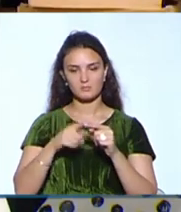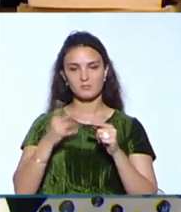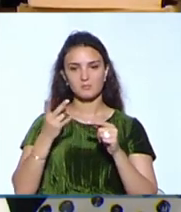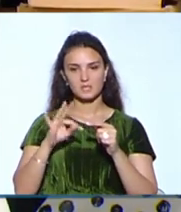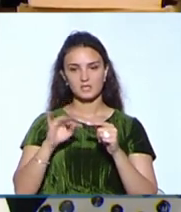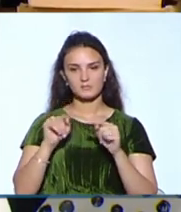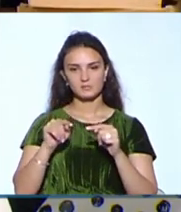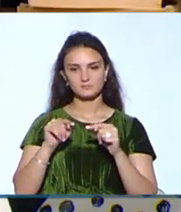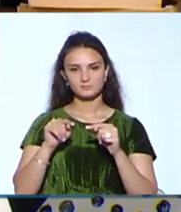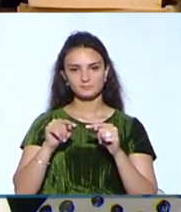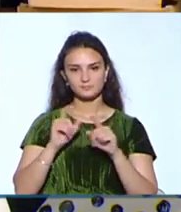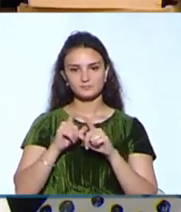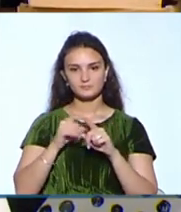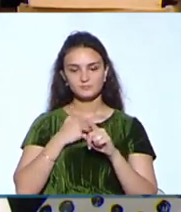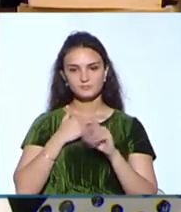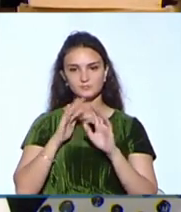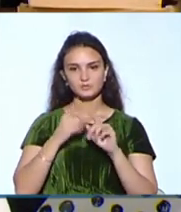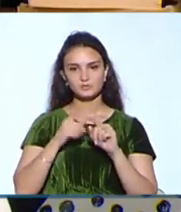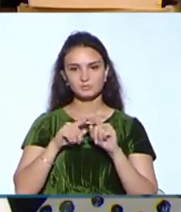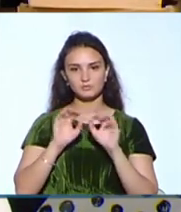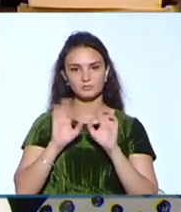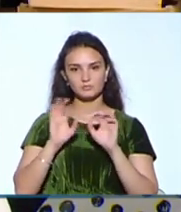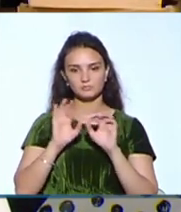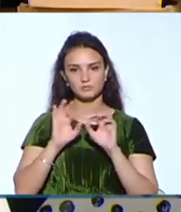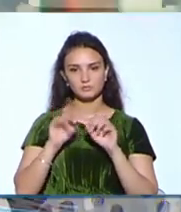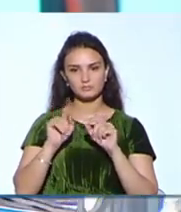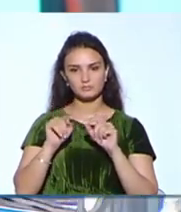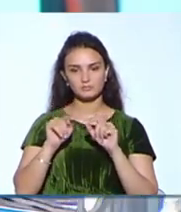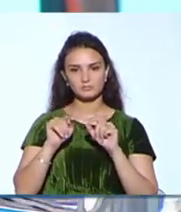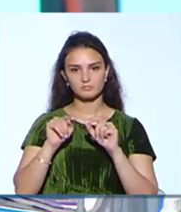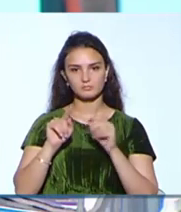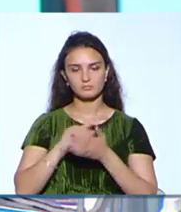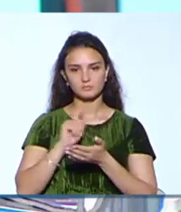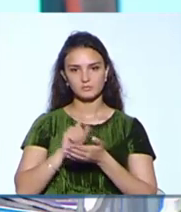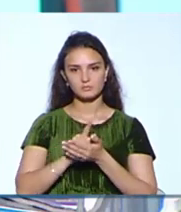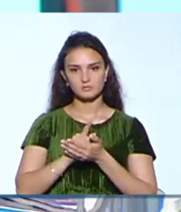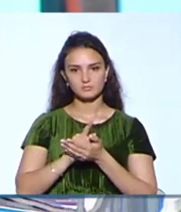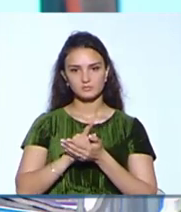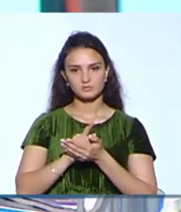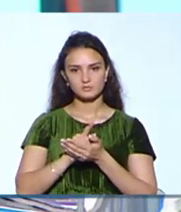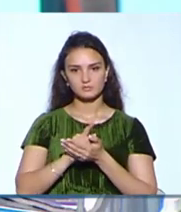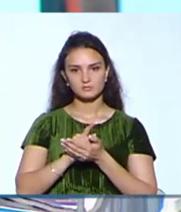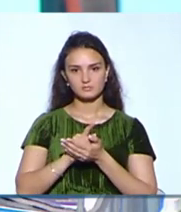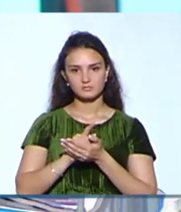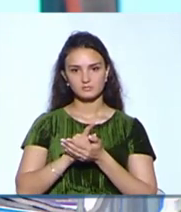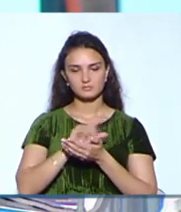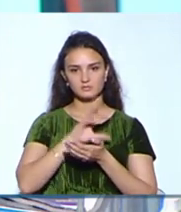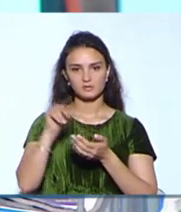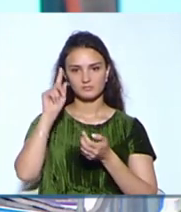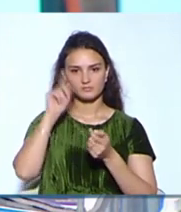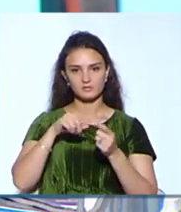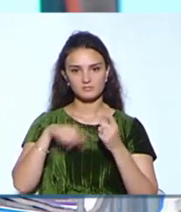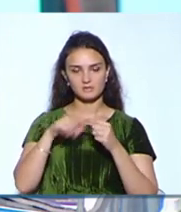მაგრამ ნათელღებული სიტყვა მინდოდა მხოლოდ იმიტომ მეხსენებინა, რომ აუცილებლად ყველამ